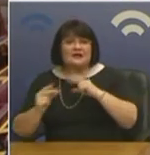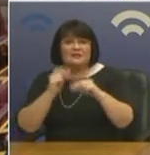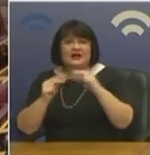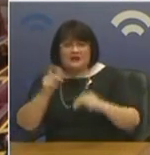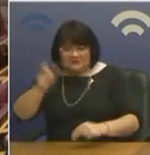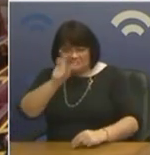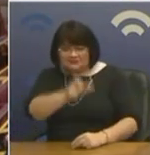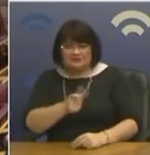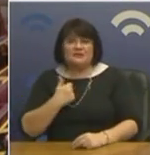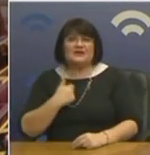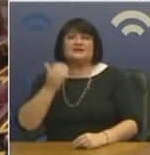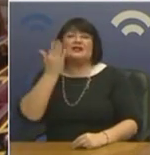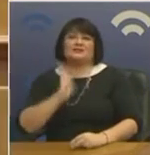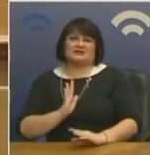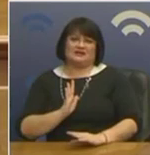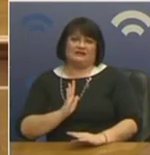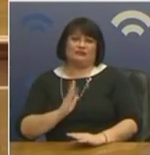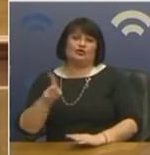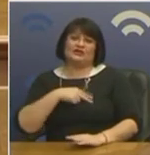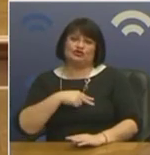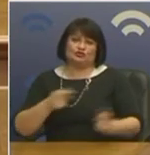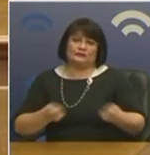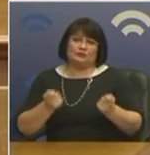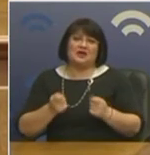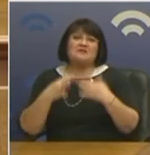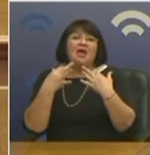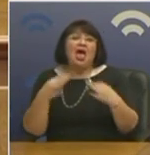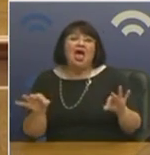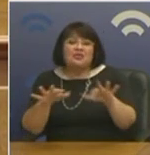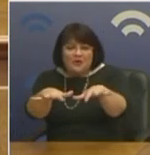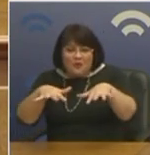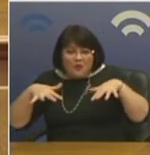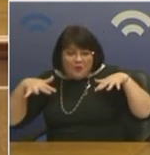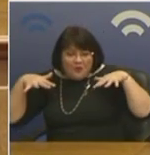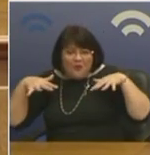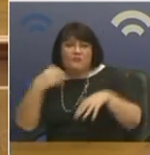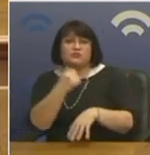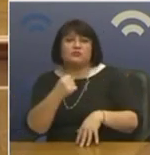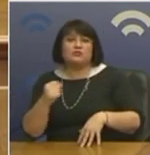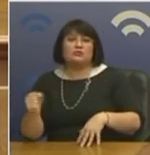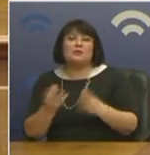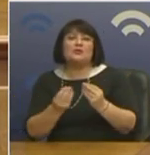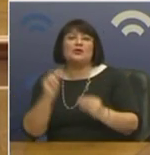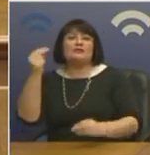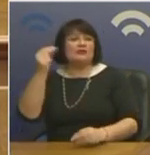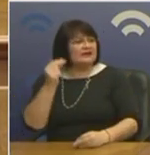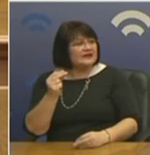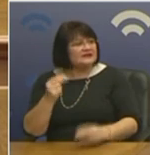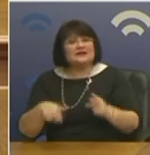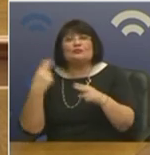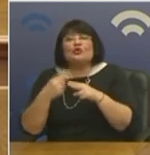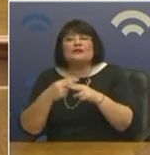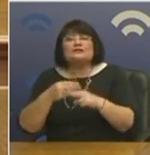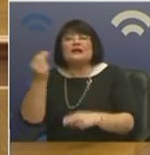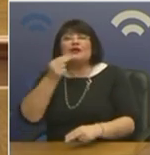εμείς οι ίδιοι δεν είμαστε πεπισμένοι ότι αυτό που κάνουμε είναι ορθό. Άδεια έδρανα, λείπουν πολλοί συνάδελφοι σε ένα πολύ σημαντικό